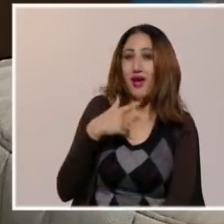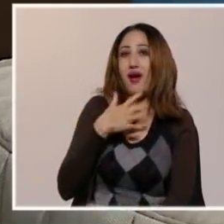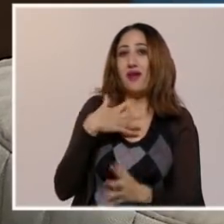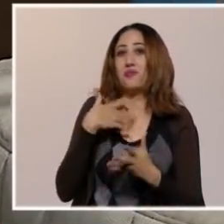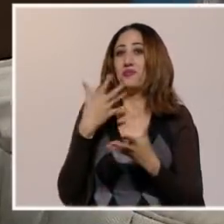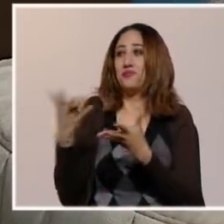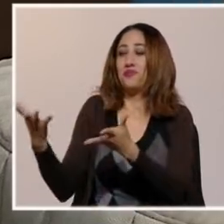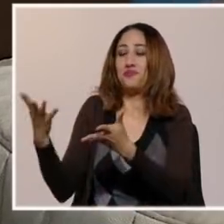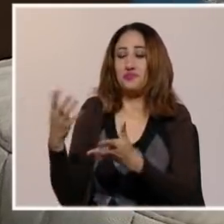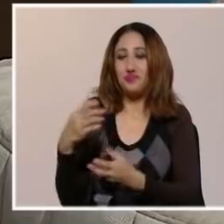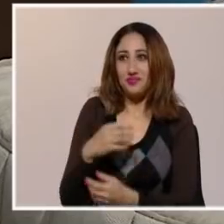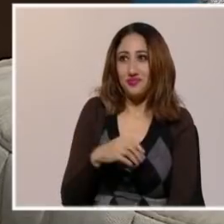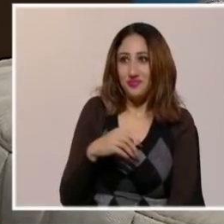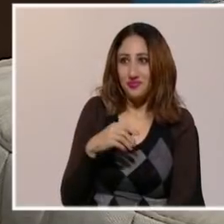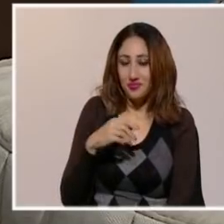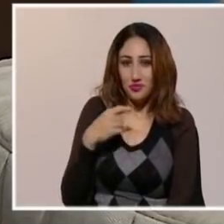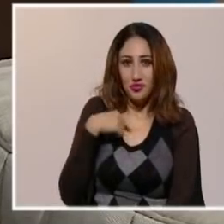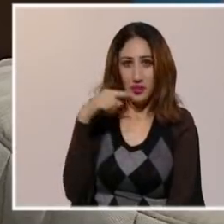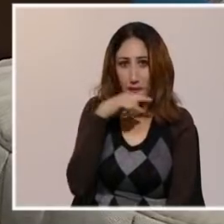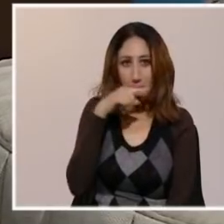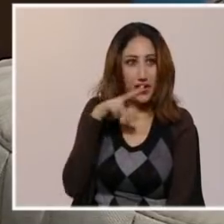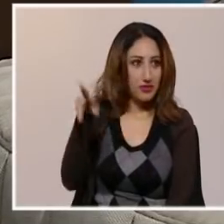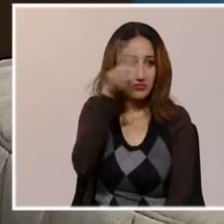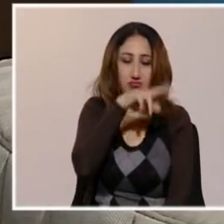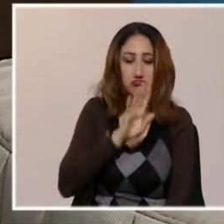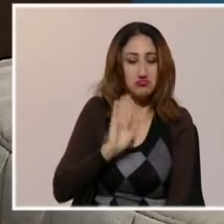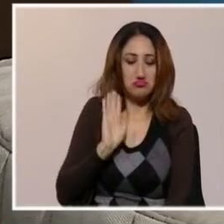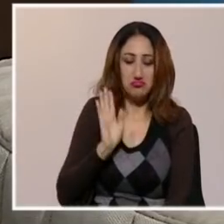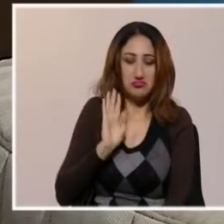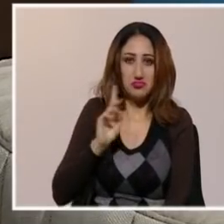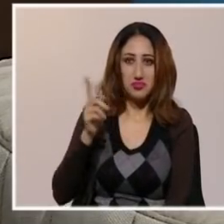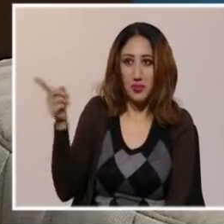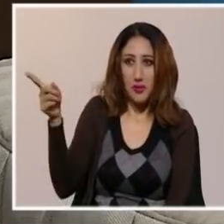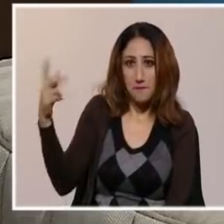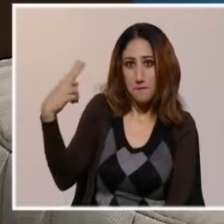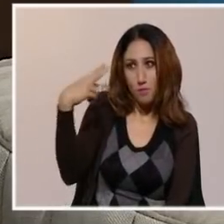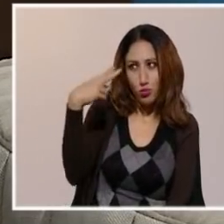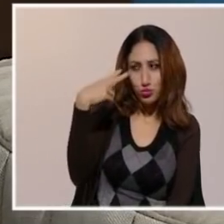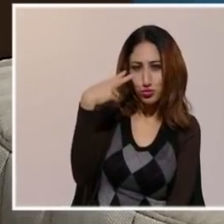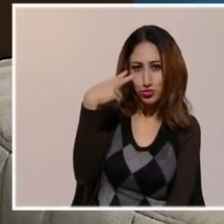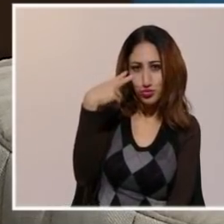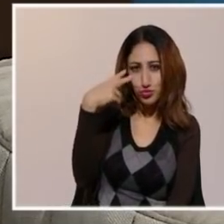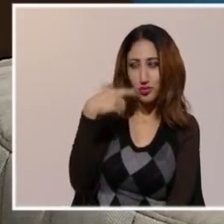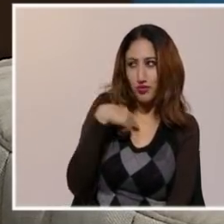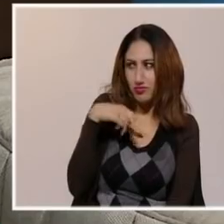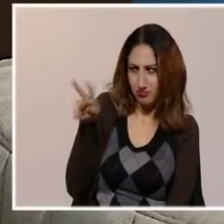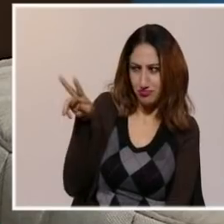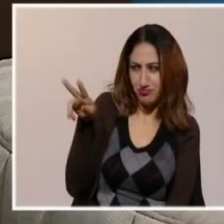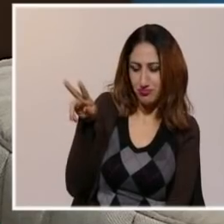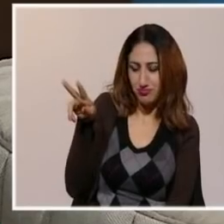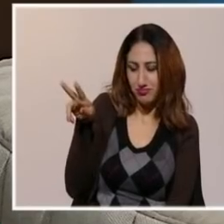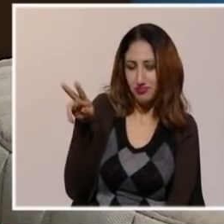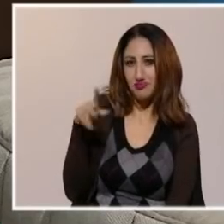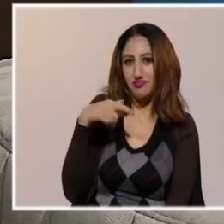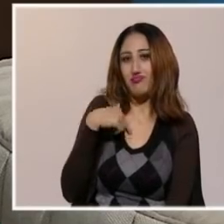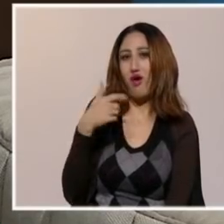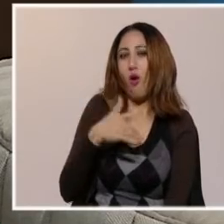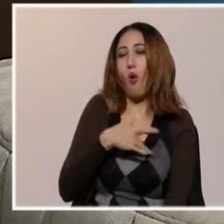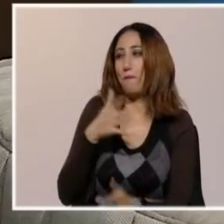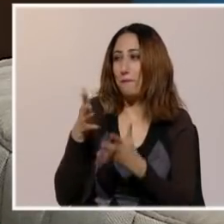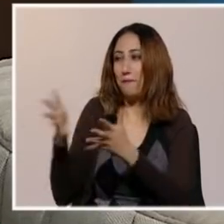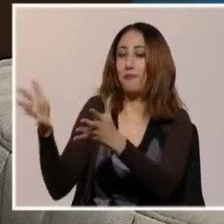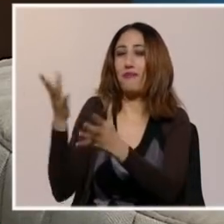طبيعي بنات قاعده وانا قاعده فمش ببص لحد او حد طبيعي يعني، بس النظره بتاعتها ديت هي اللي خلتني اخد بالي منها، يعني هي بصت نظره